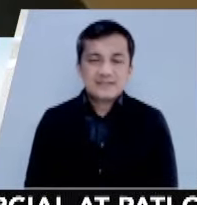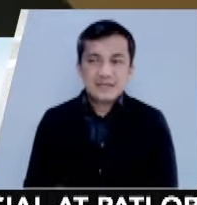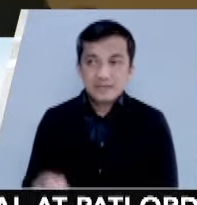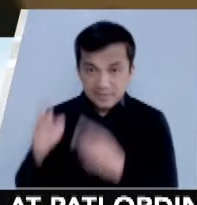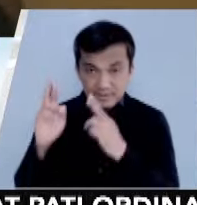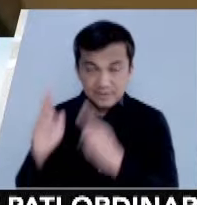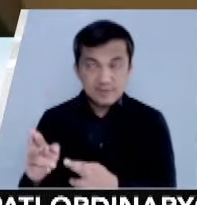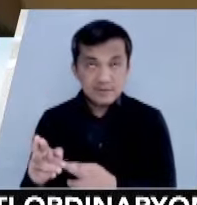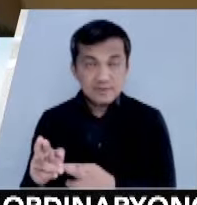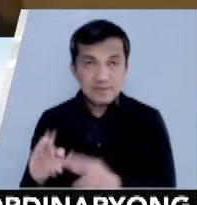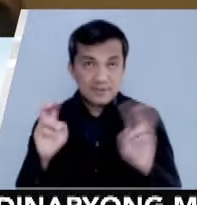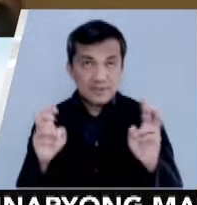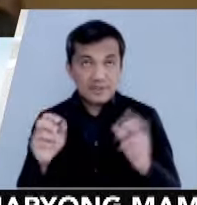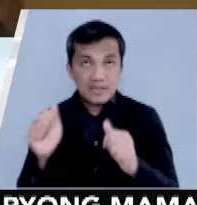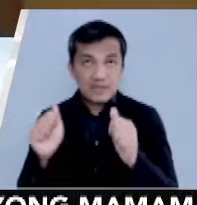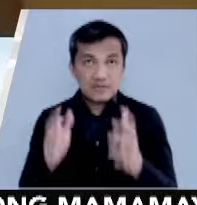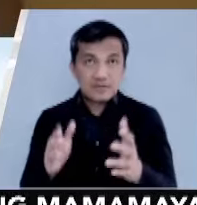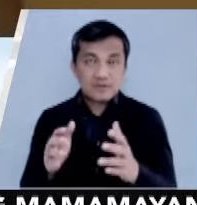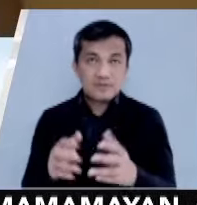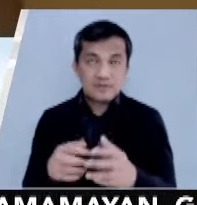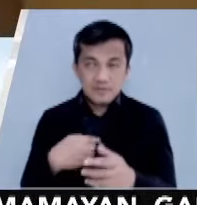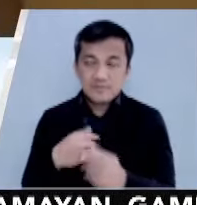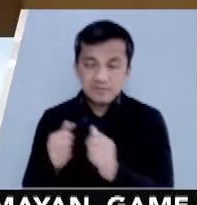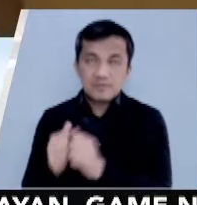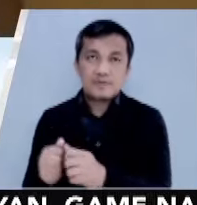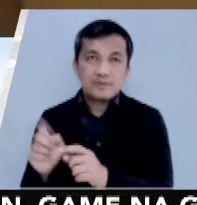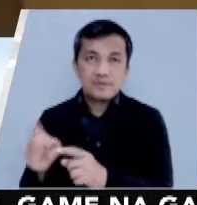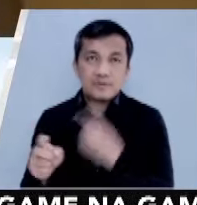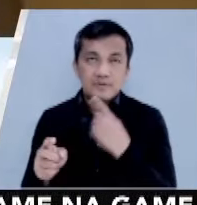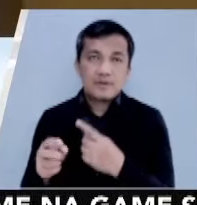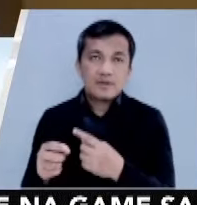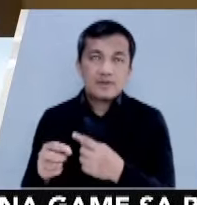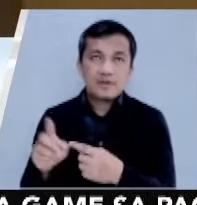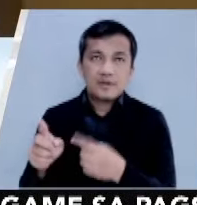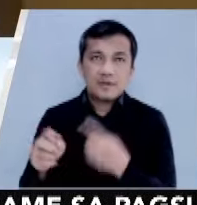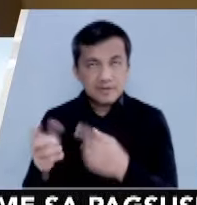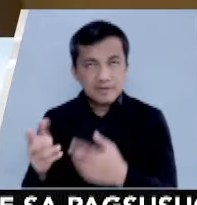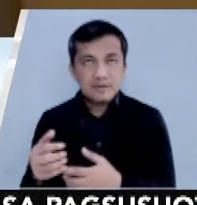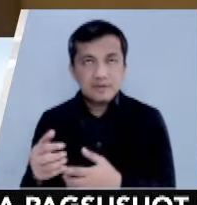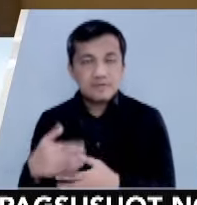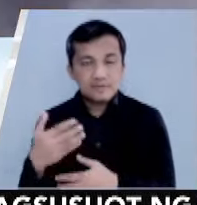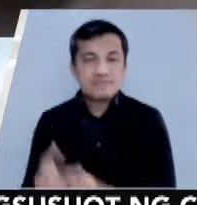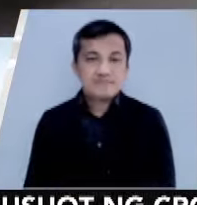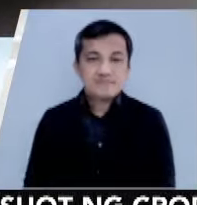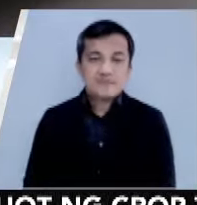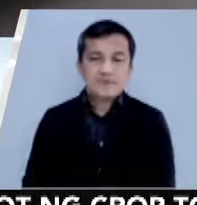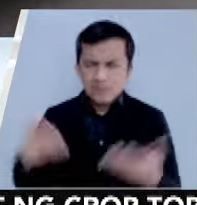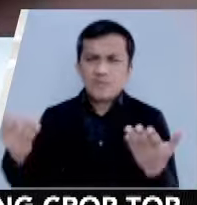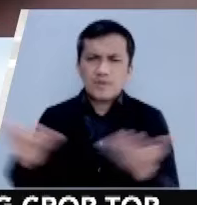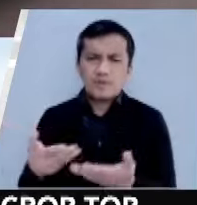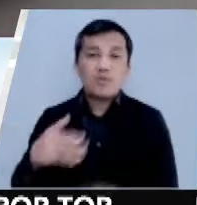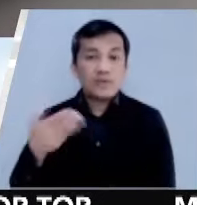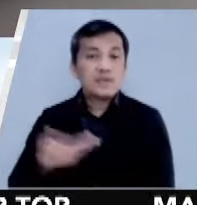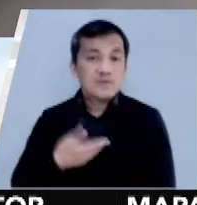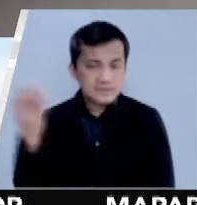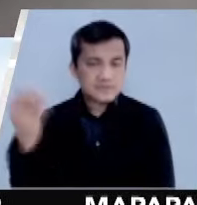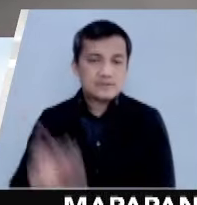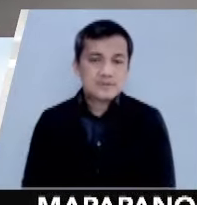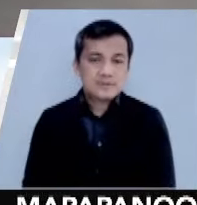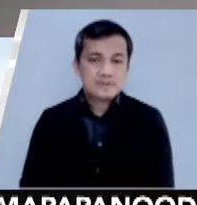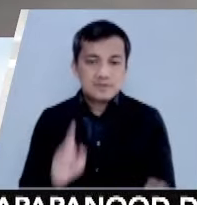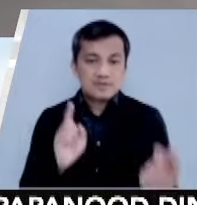actor din. Imapit ako, hello sir, Philippines, I'm an actor there. Very welcoming sila. Na-meet din niya in person